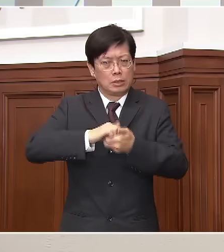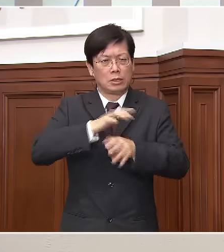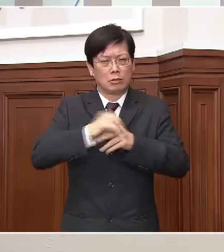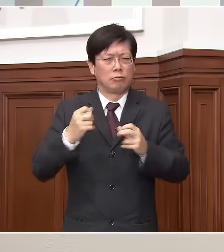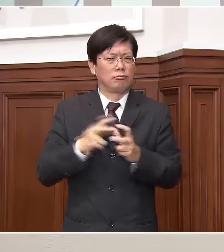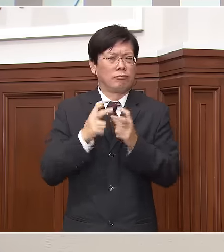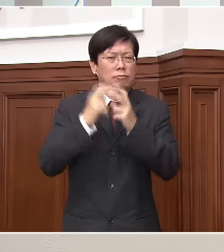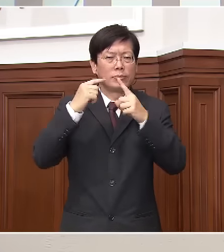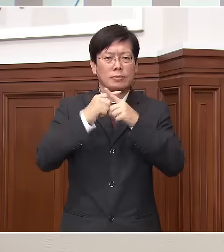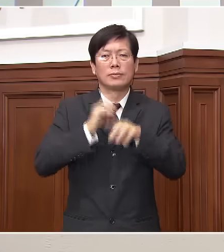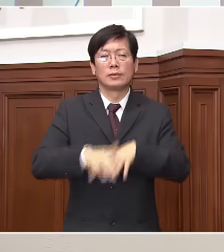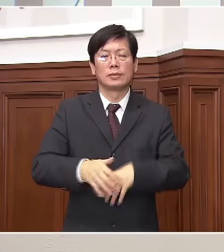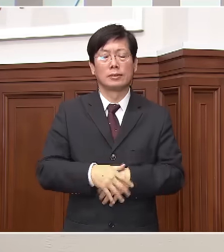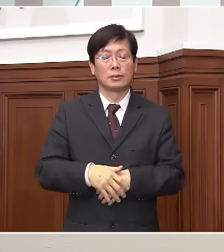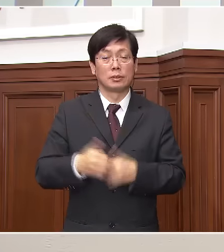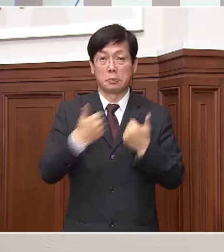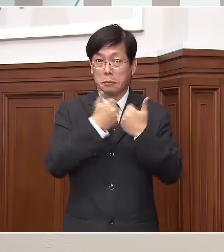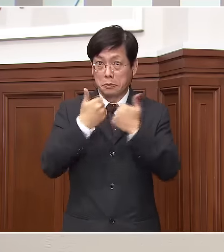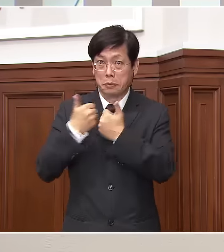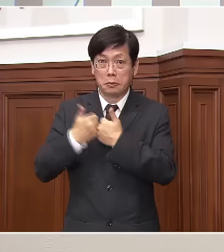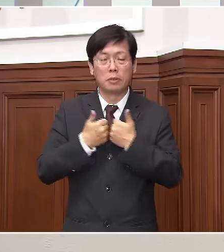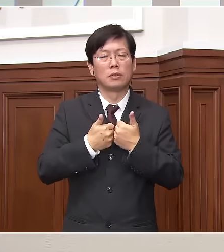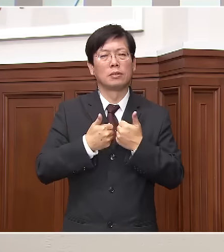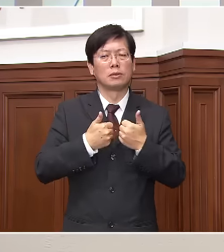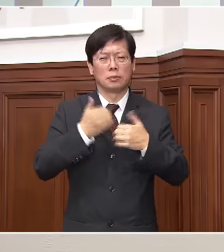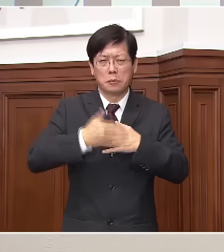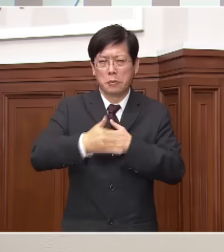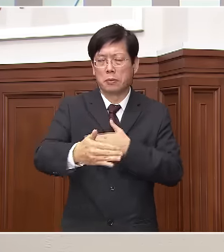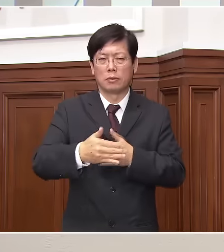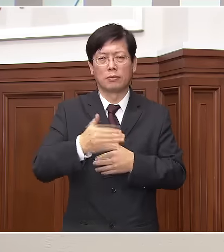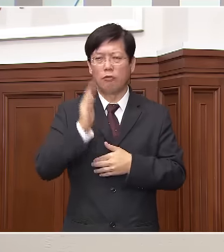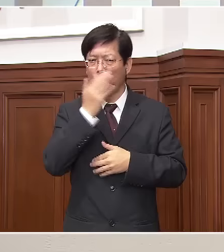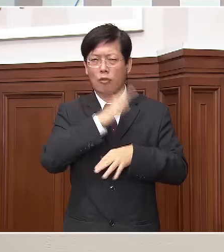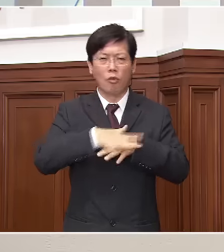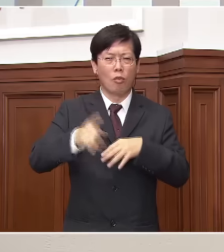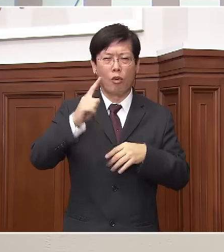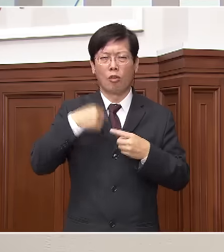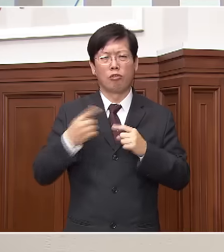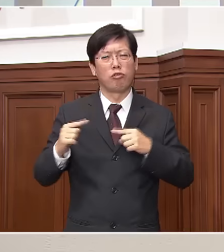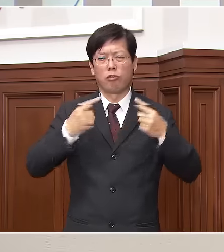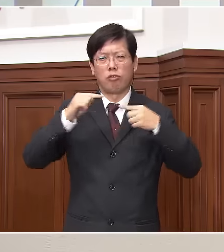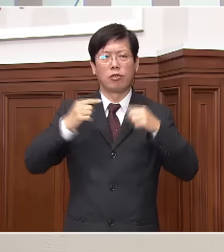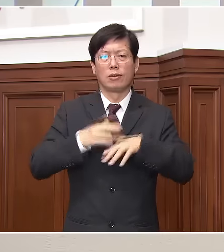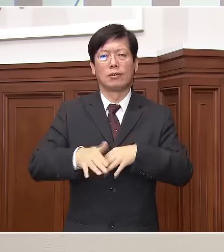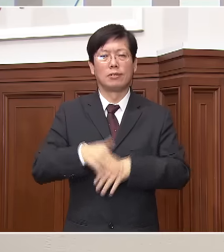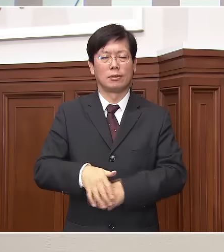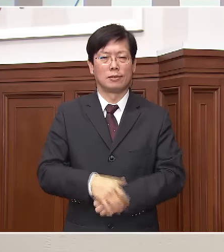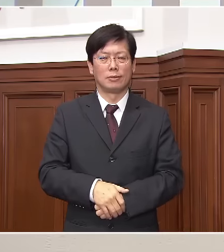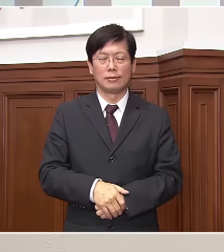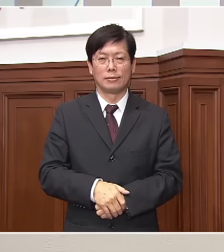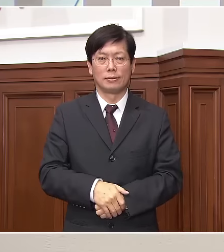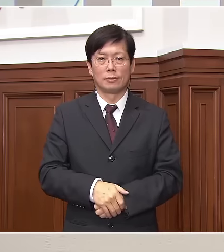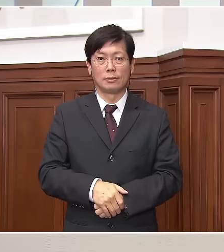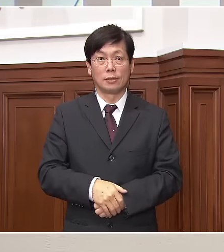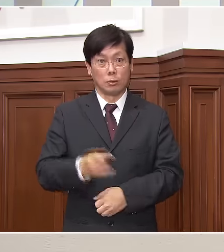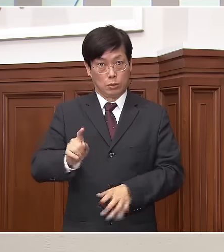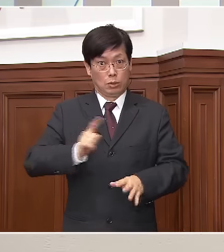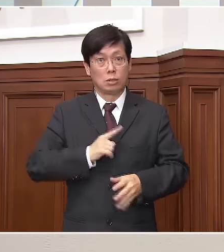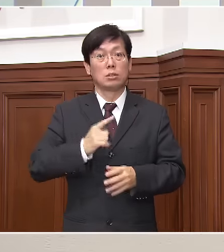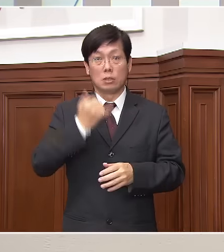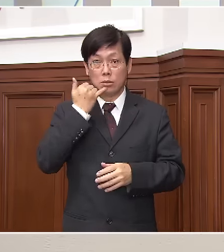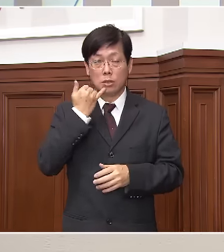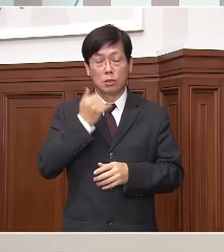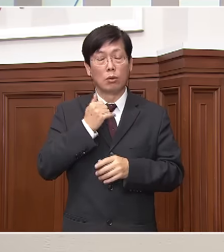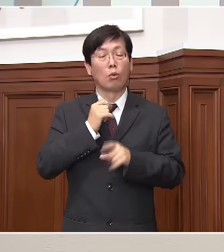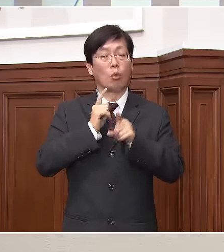执，会议过程也一定会有些吵吵闹闹。但是我们因此听见了不同的